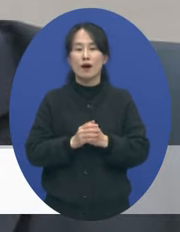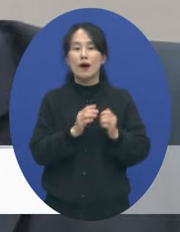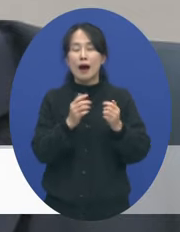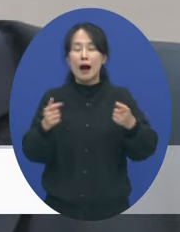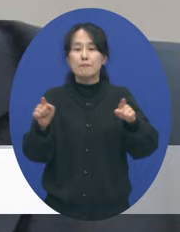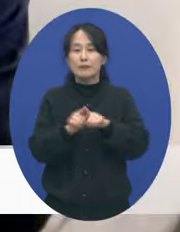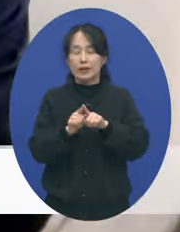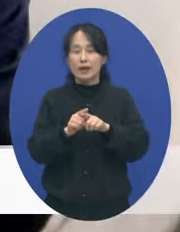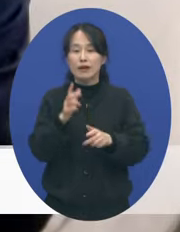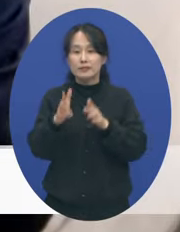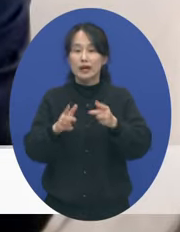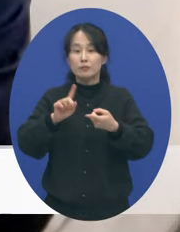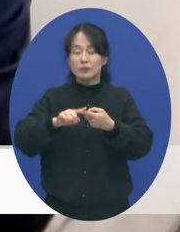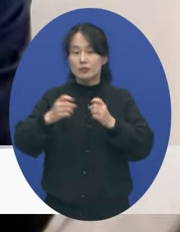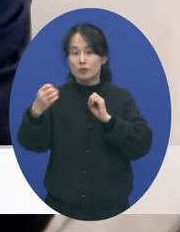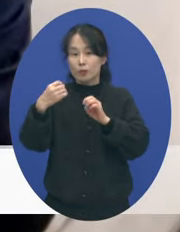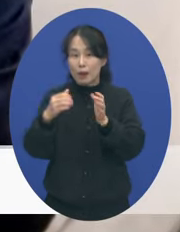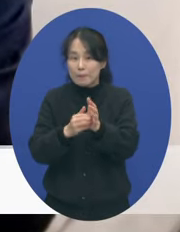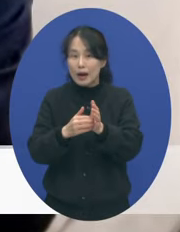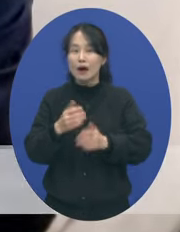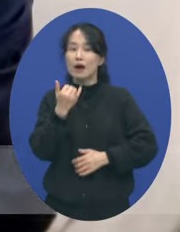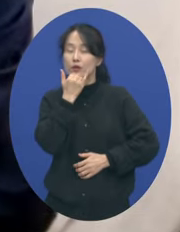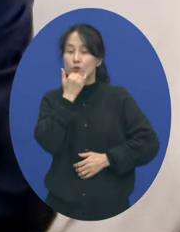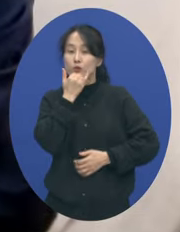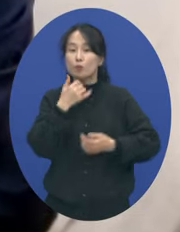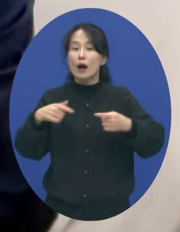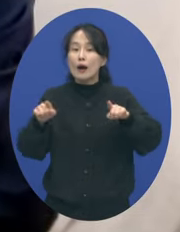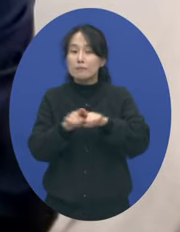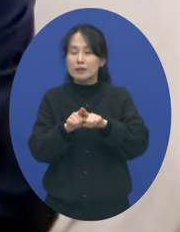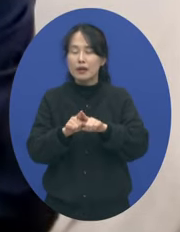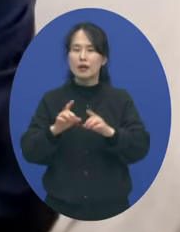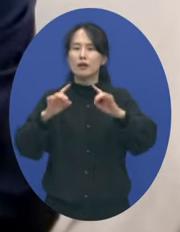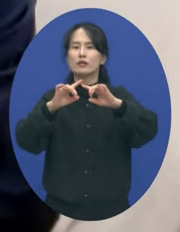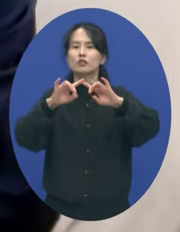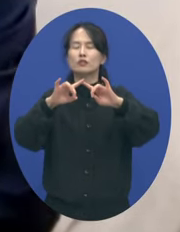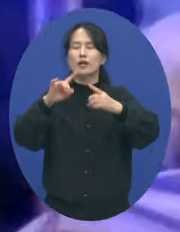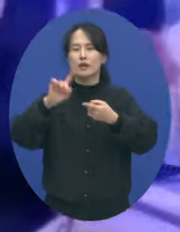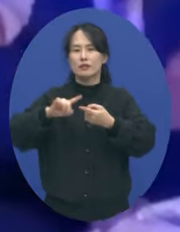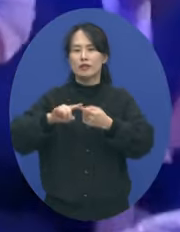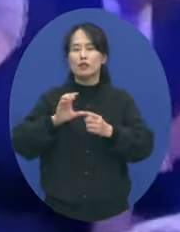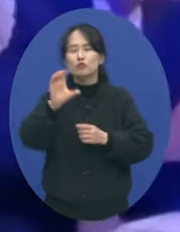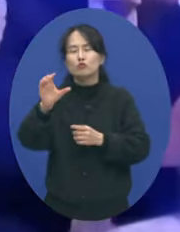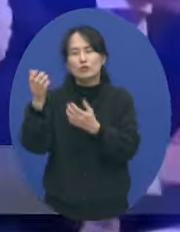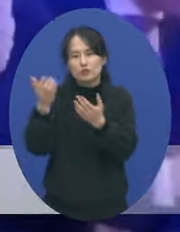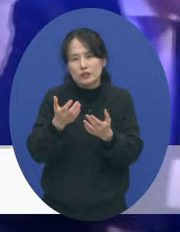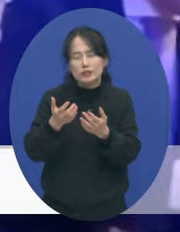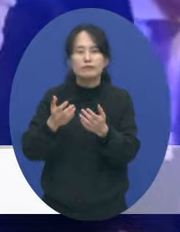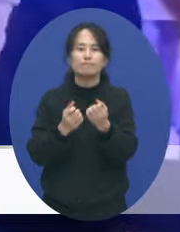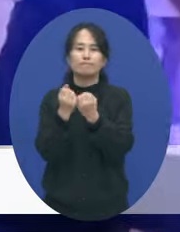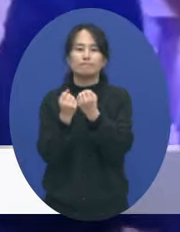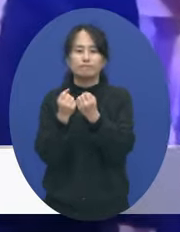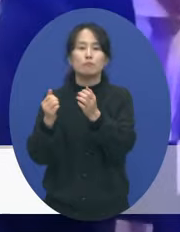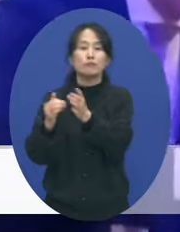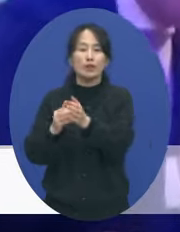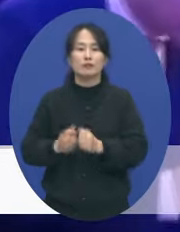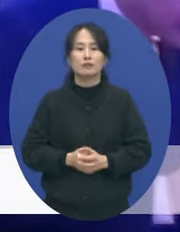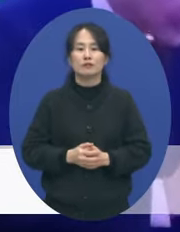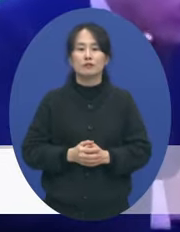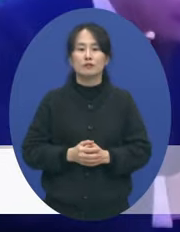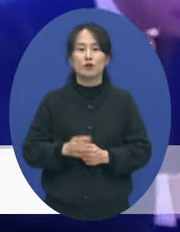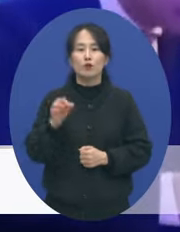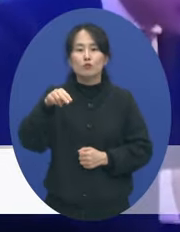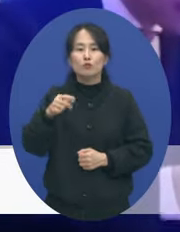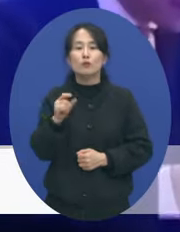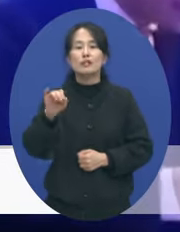대해 논의했고 독일 머크그룹에는 전자재료 부문 투자를 요청했습니다. 전 세계 유니콘 기업들이 참석하는